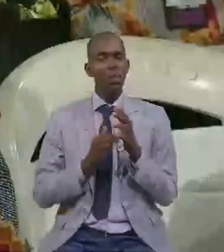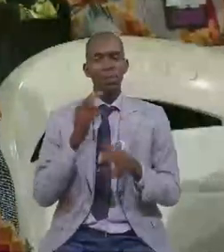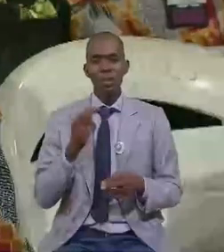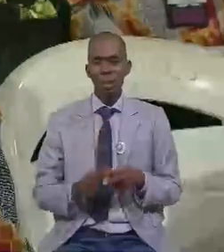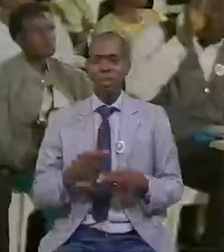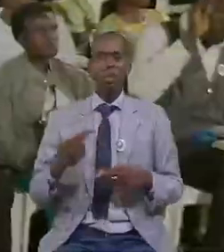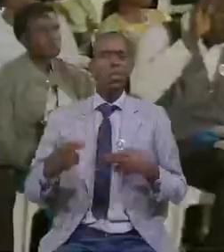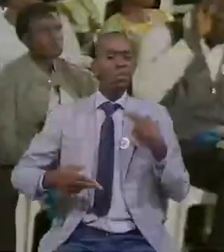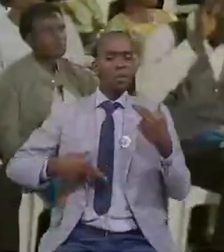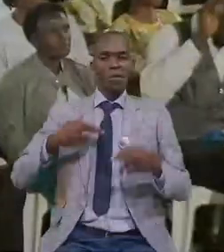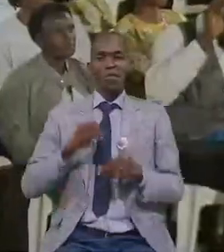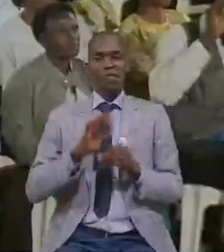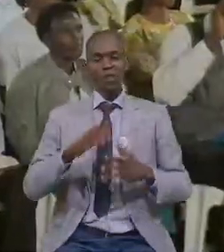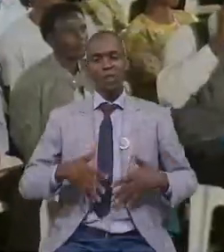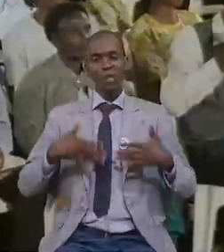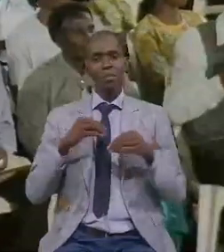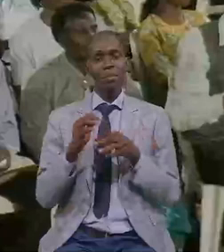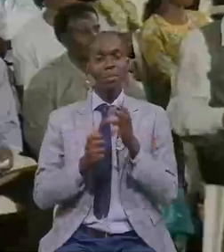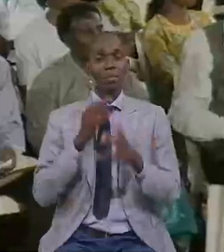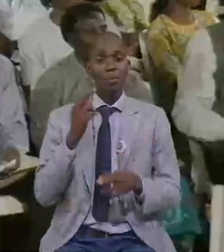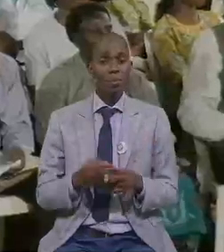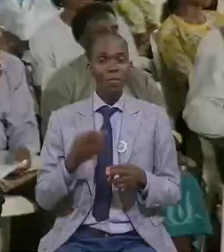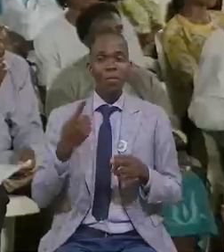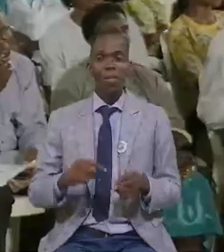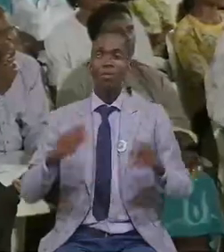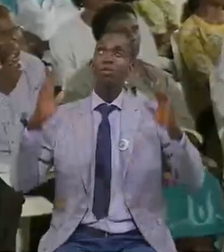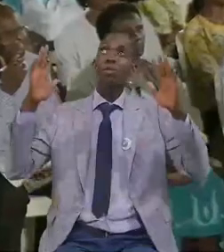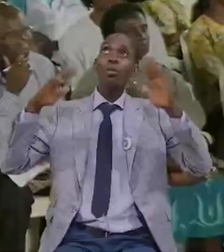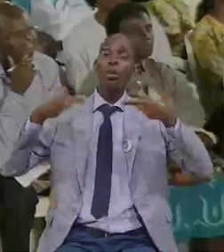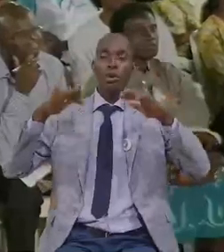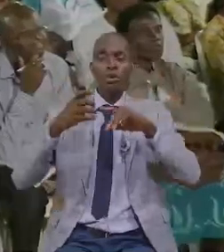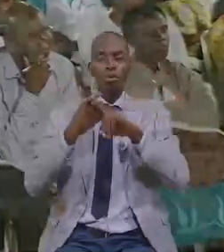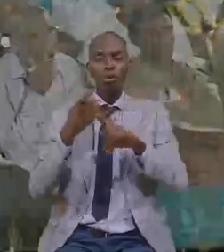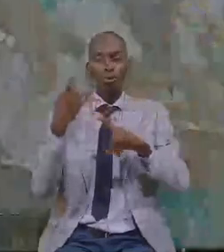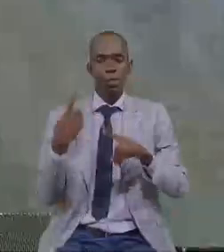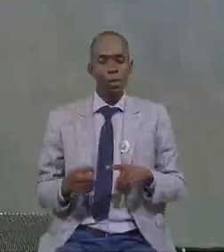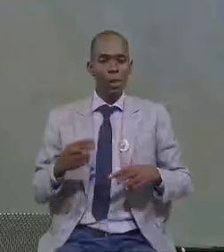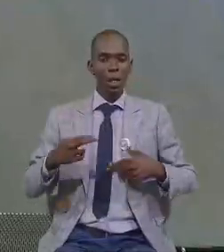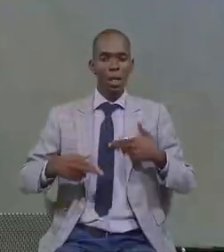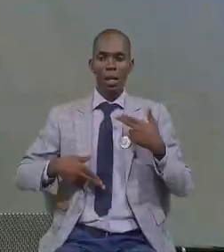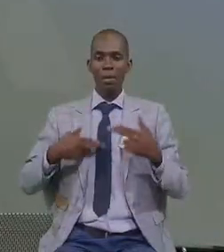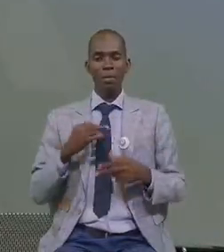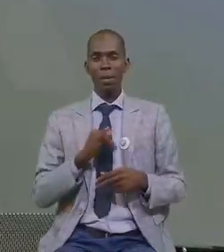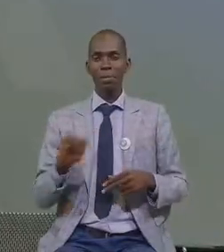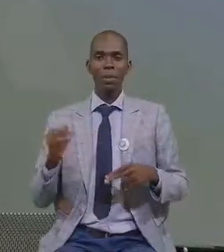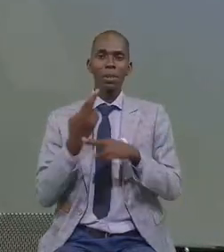esprit. Le réveil est dans votre vie. La pluie de la part du